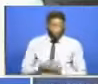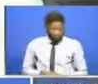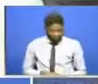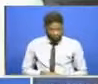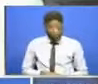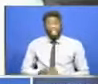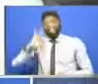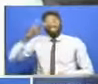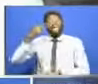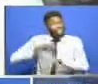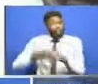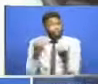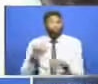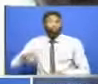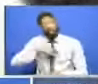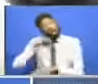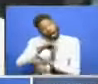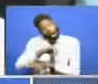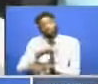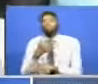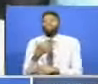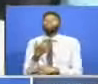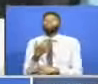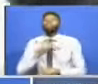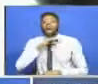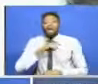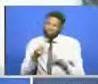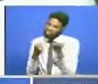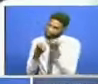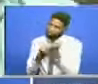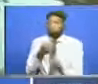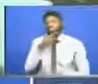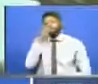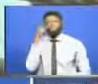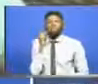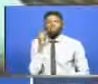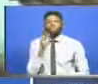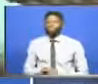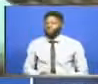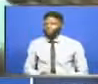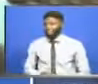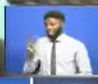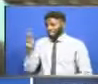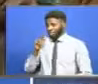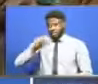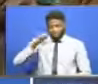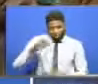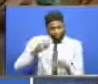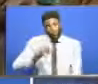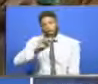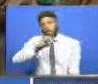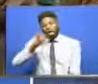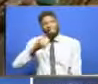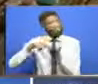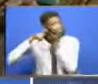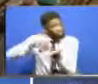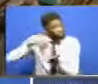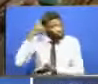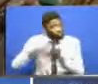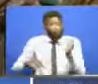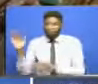tatu tunamwambia Raila Amolo Odinga amuunge Kalonzo Musyoka mkono. Kisauni MP Ali Mbogo insisting the party